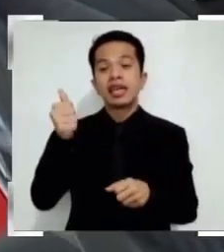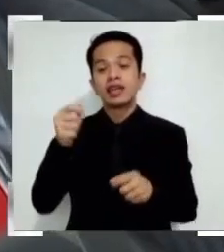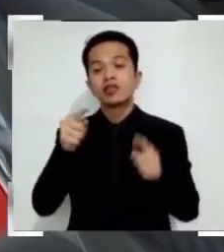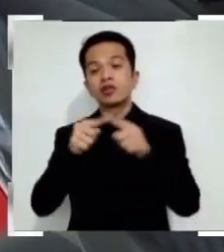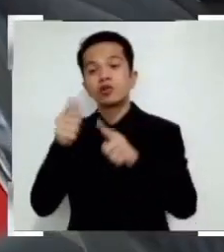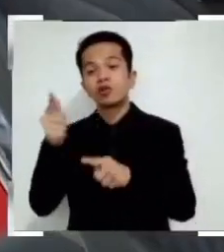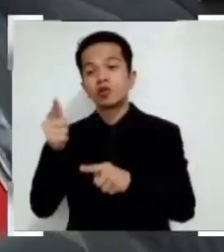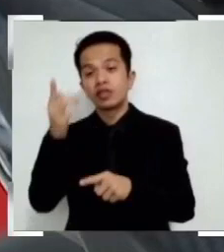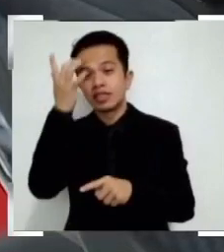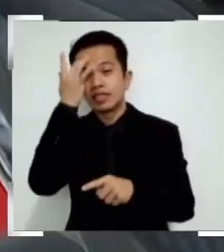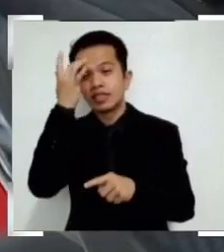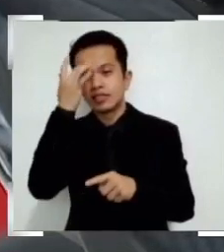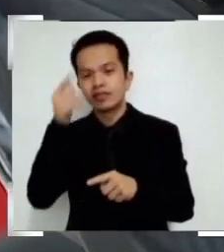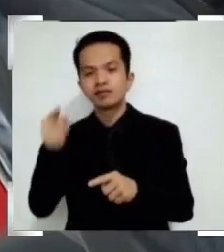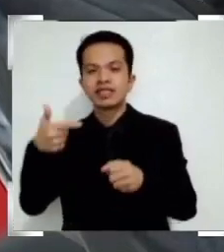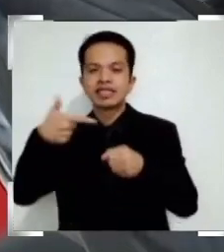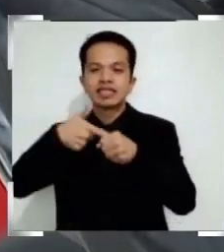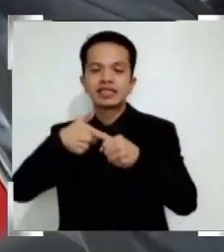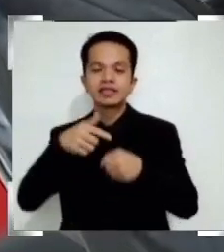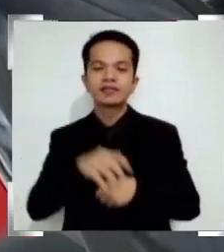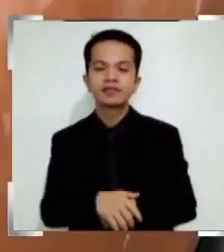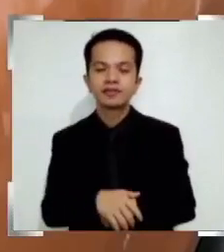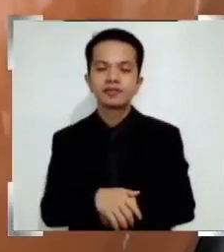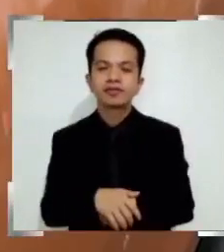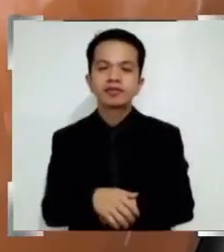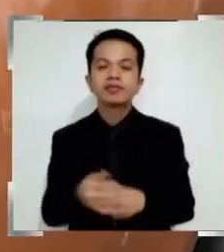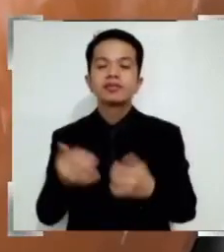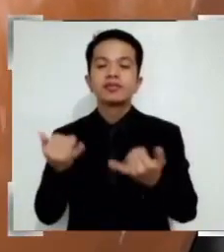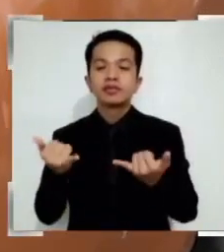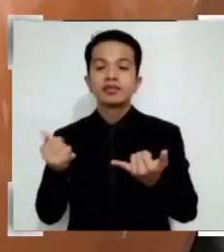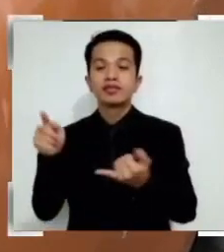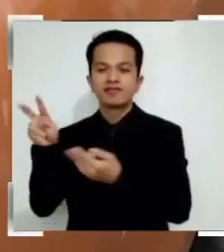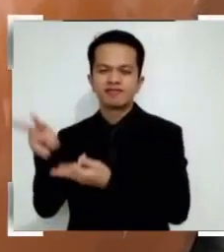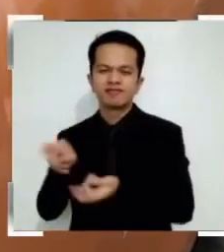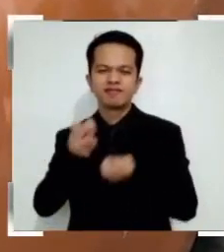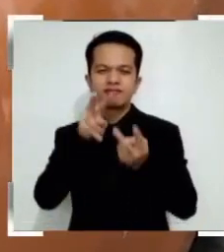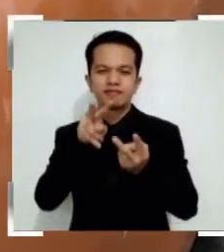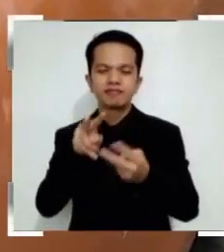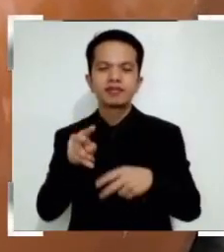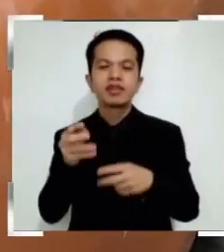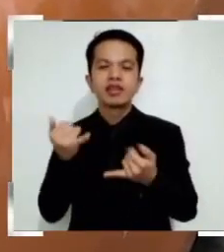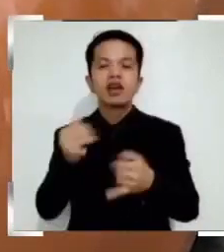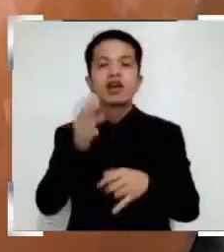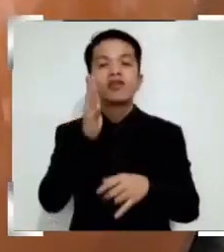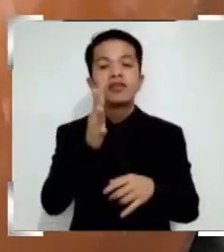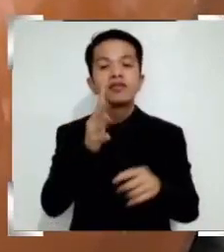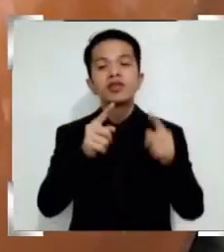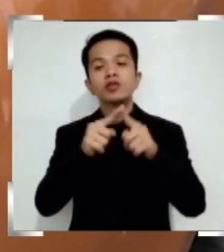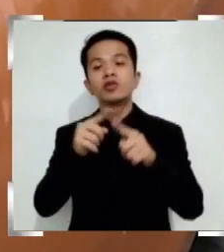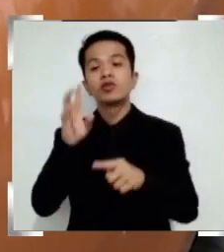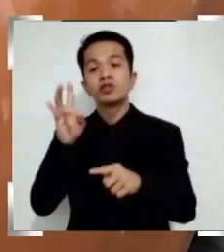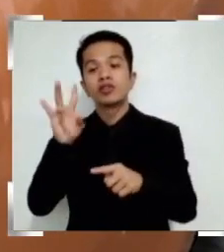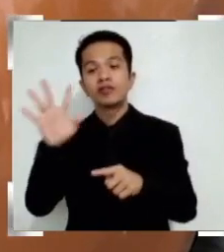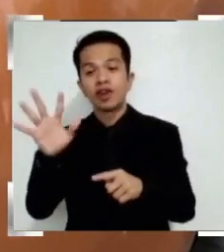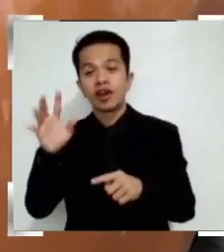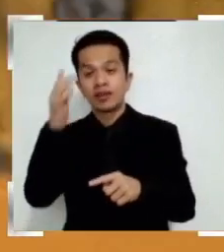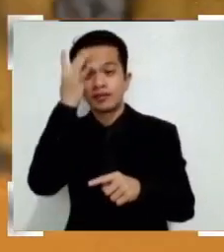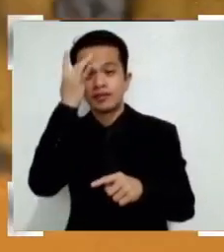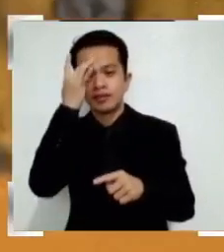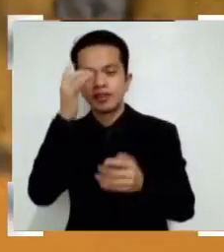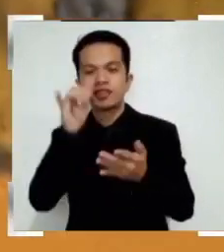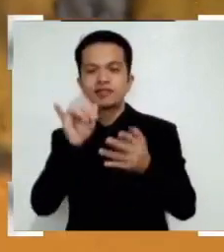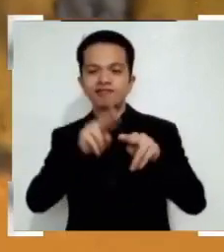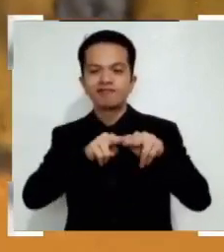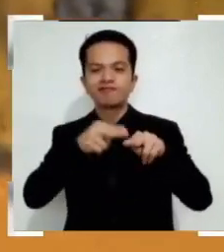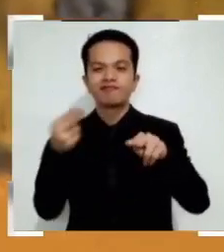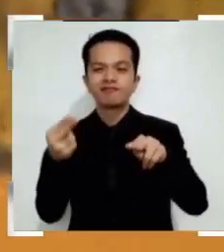Industry Management Bureau Assistant Director Rodela Romero, 50 to 75 centavos ang posibleng bawas sa diesel at kerosene,